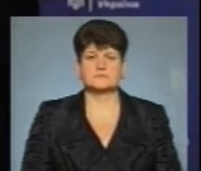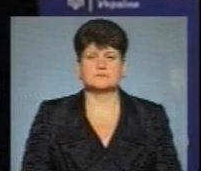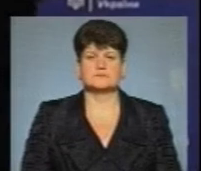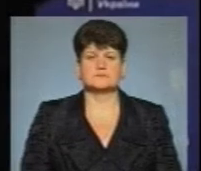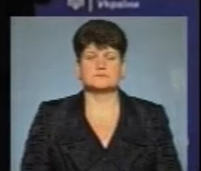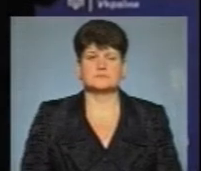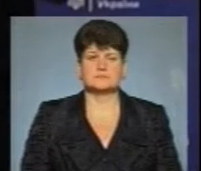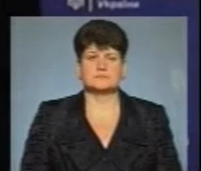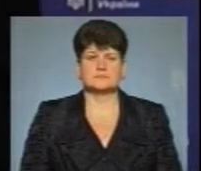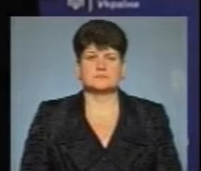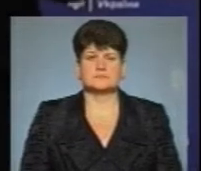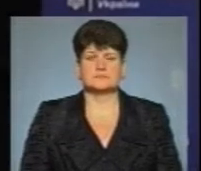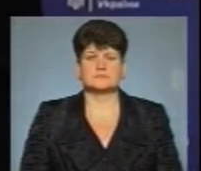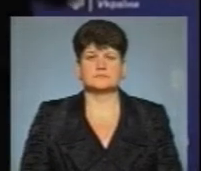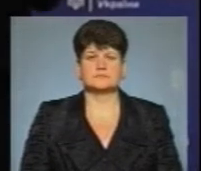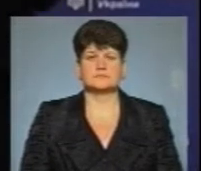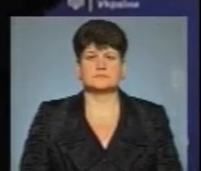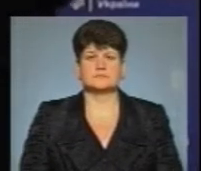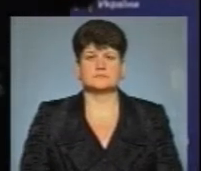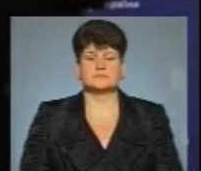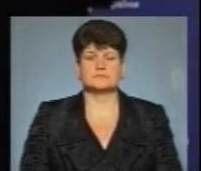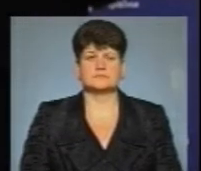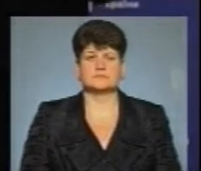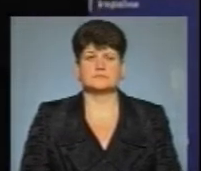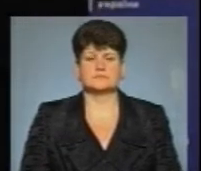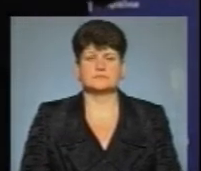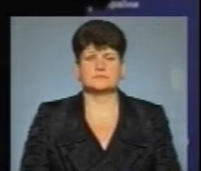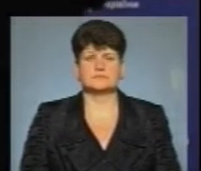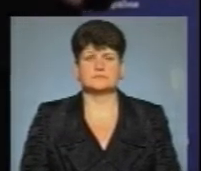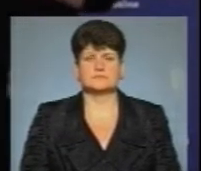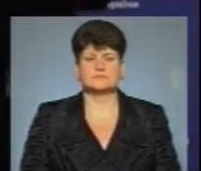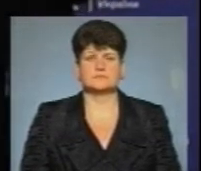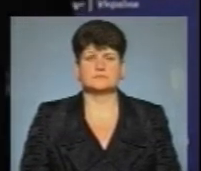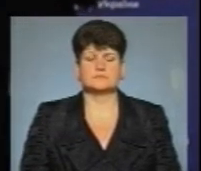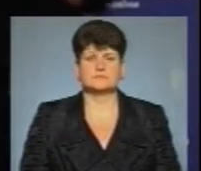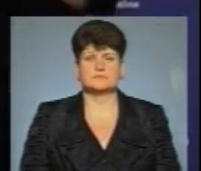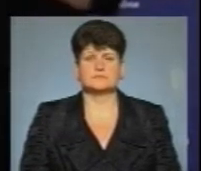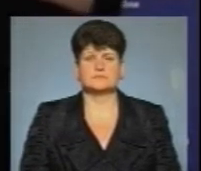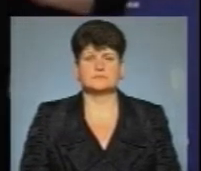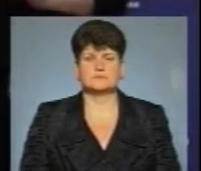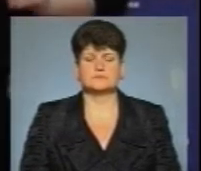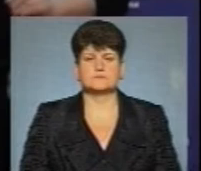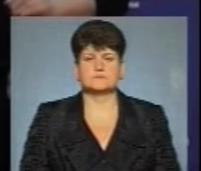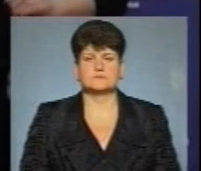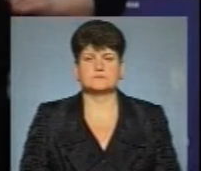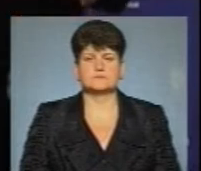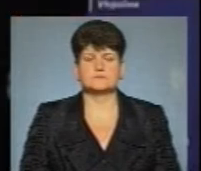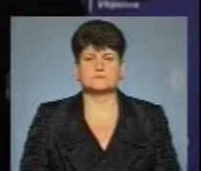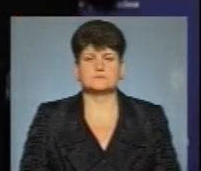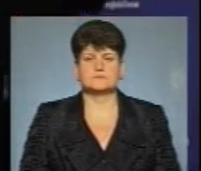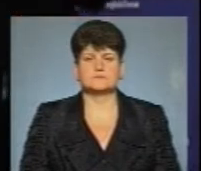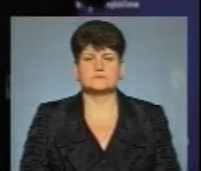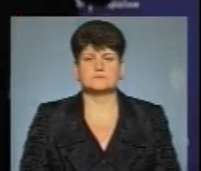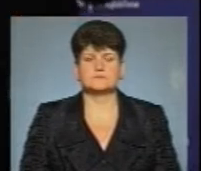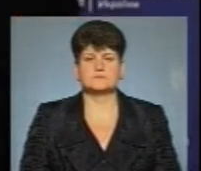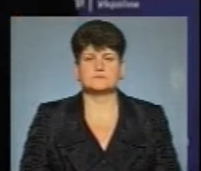летальних випадків. При цьому одужало 362 особи. Загалом за весь